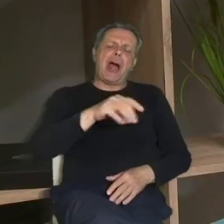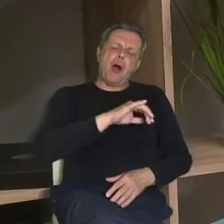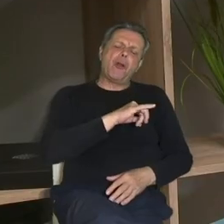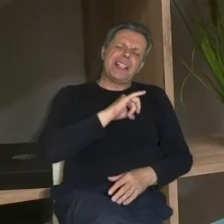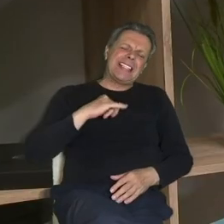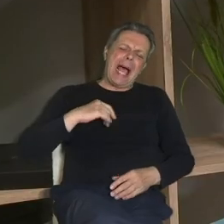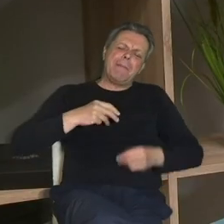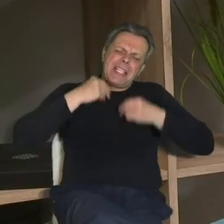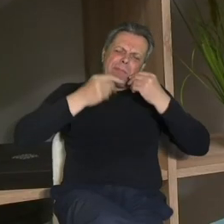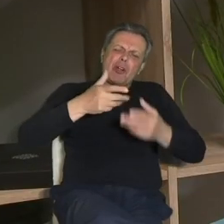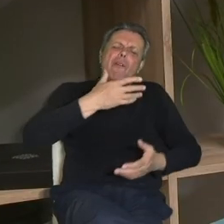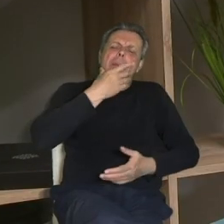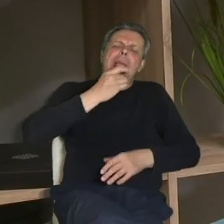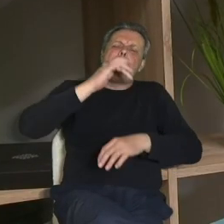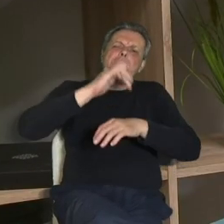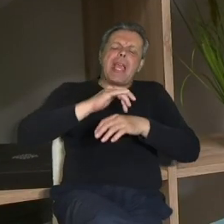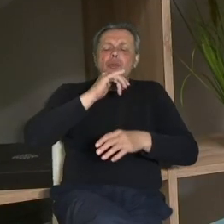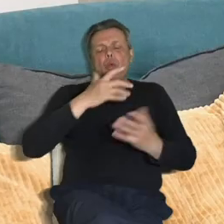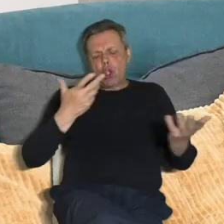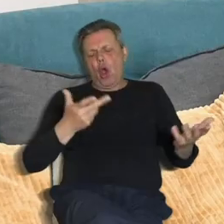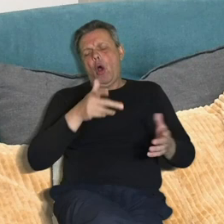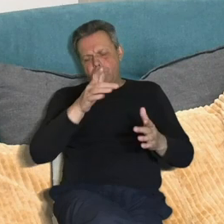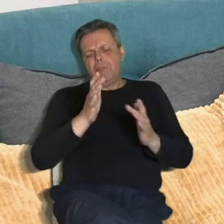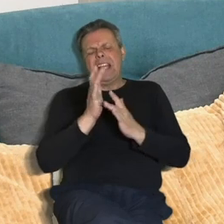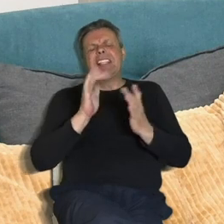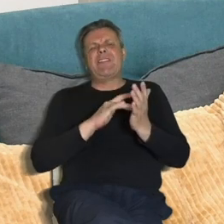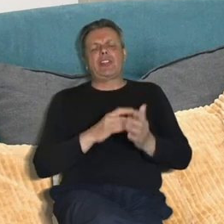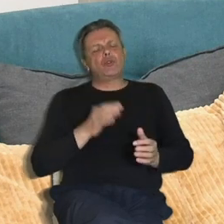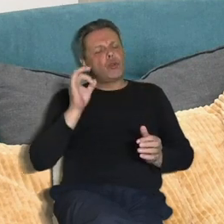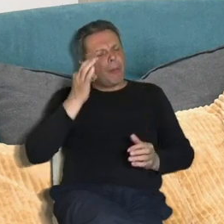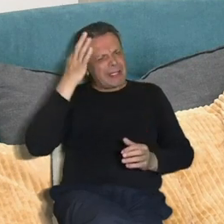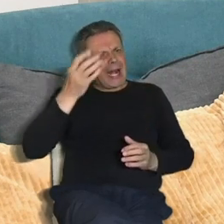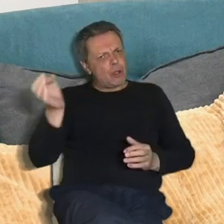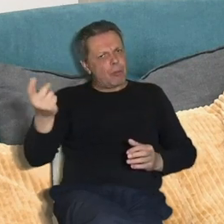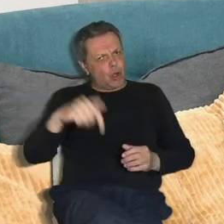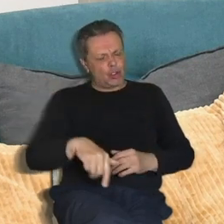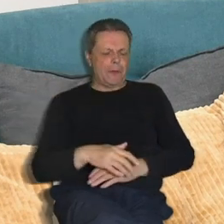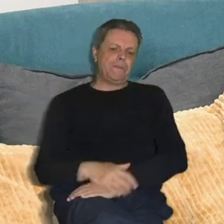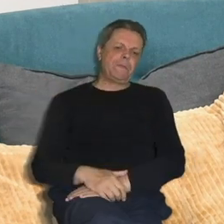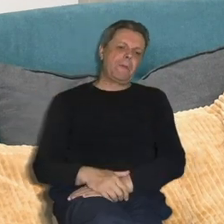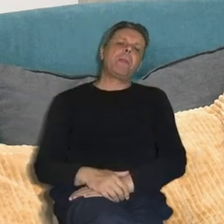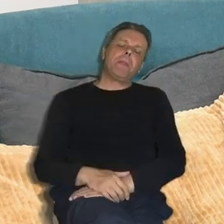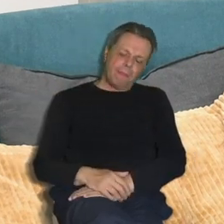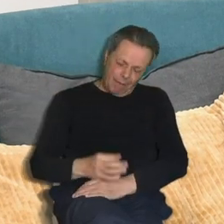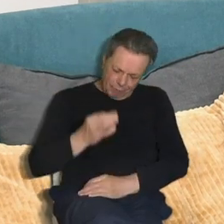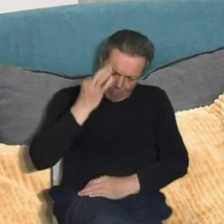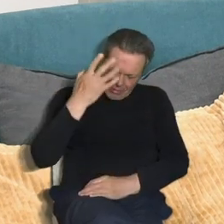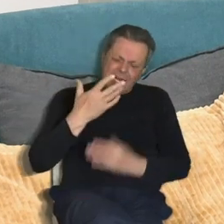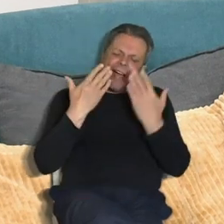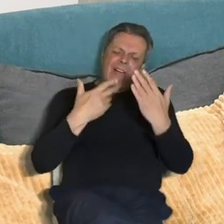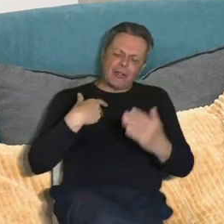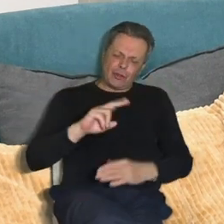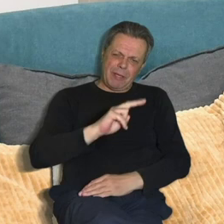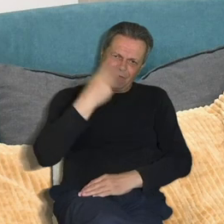o ovom lijepom mjestu i o svetištu. Dobar dan i dobro mi došli u emisiju. Dobar dan, bolje vas našao. Hvala što ste me pozvali.